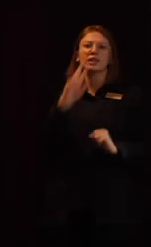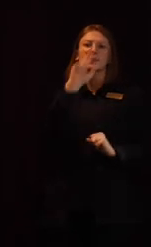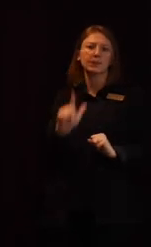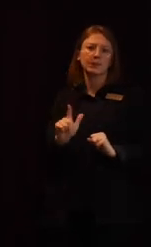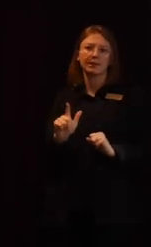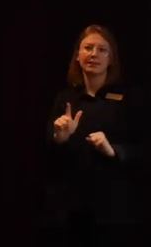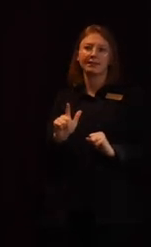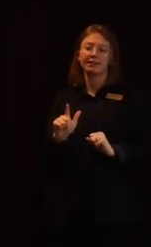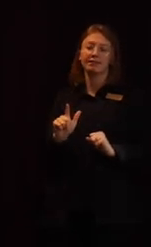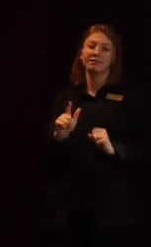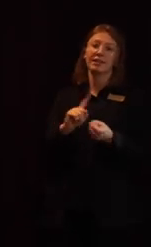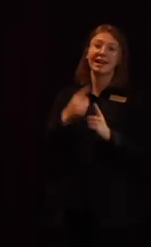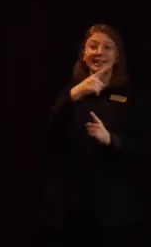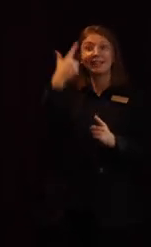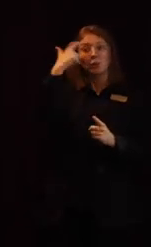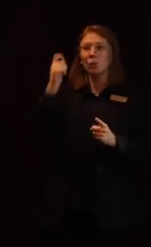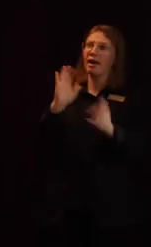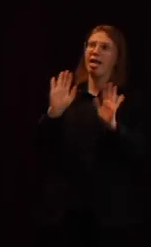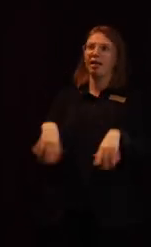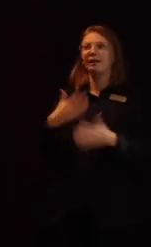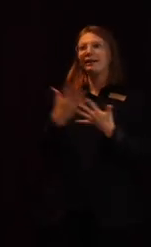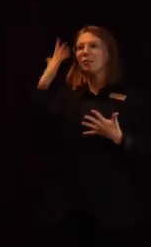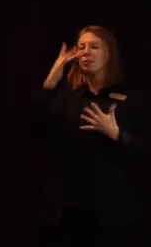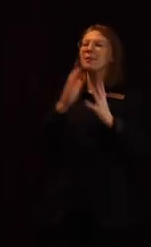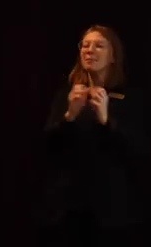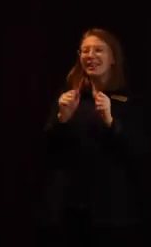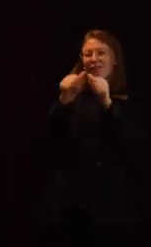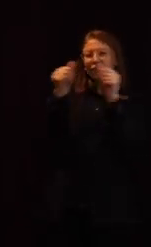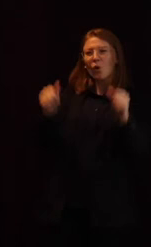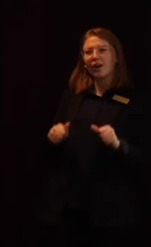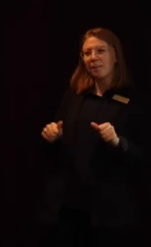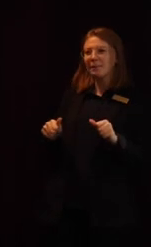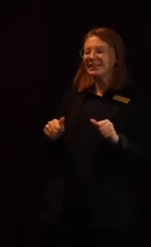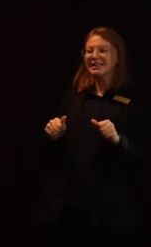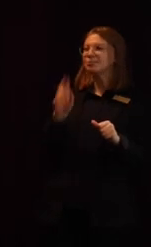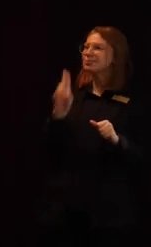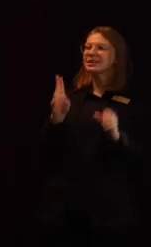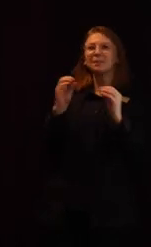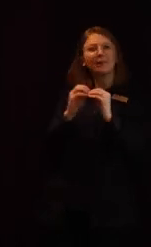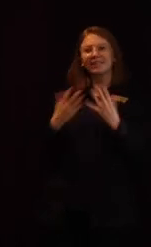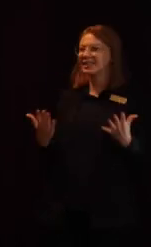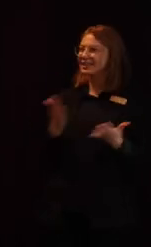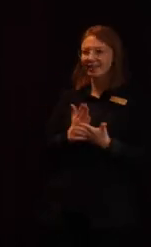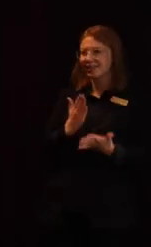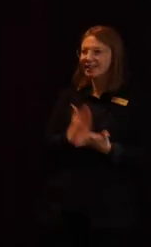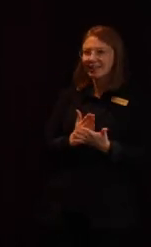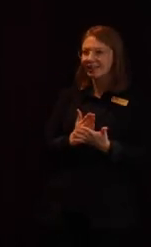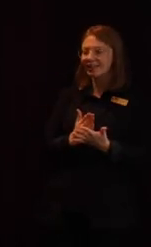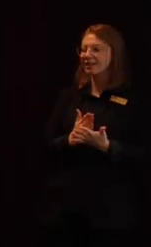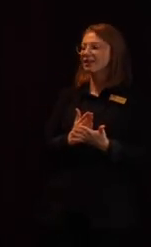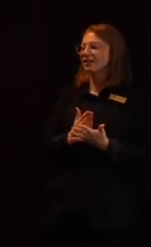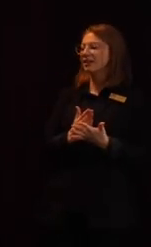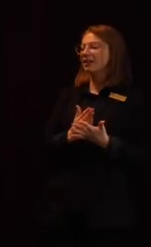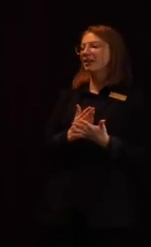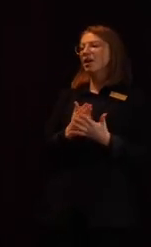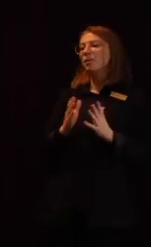fram en sån strategi, men att formerna för hur den ska se ut inte riktigt har passat helt enkelt. Men om du frågar mig, och inte